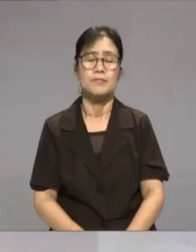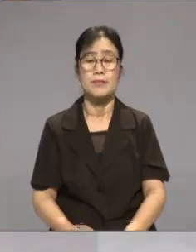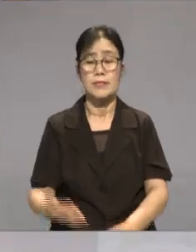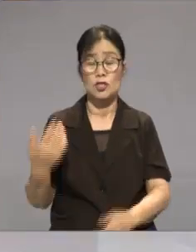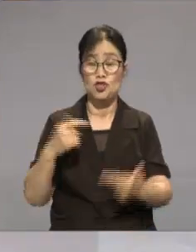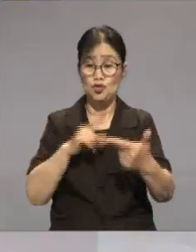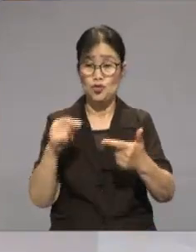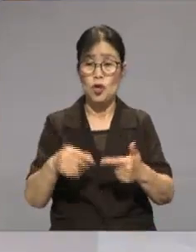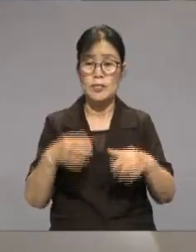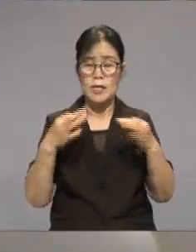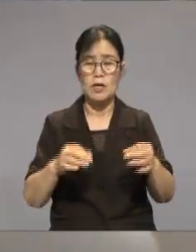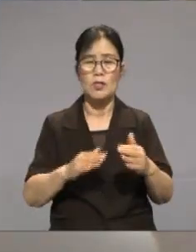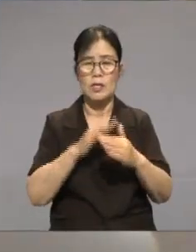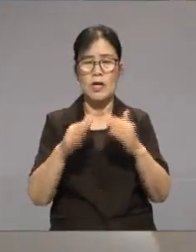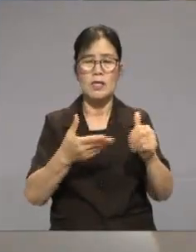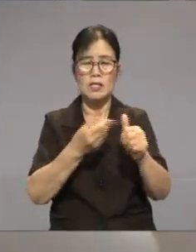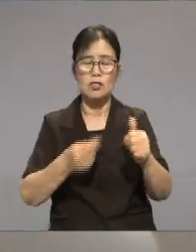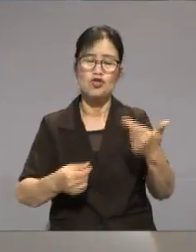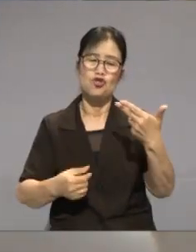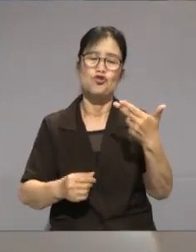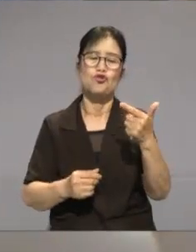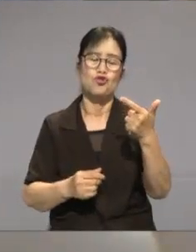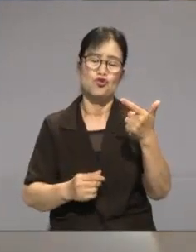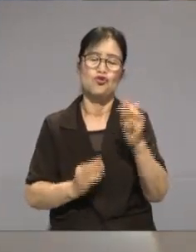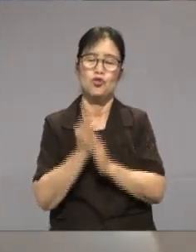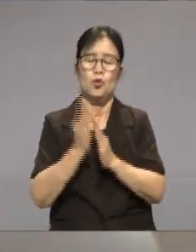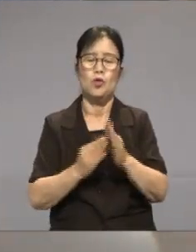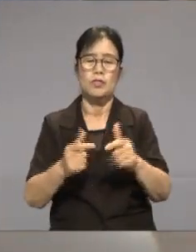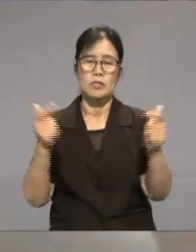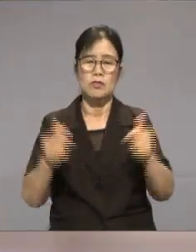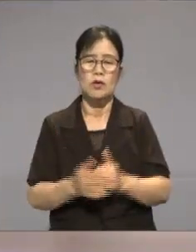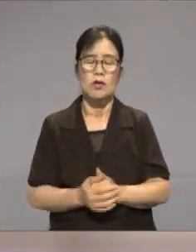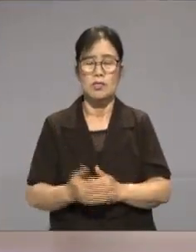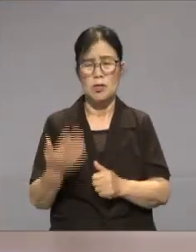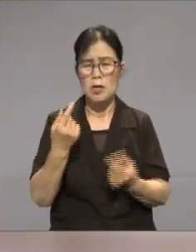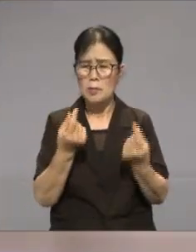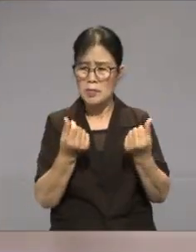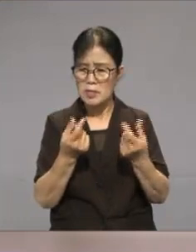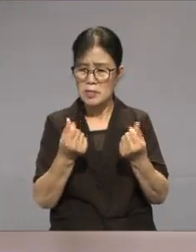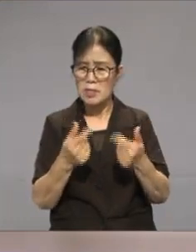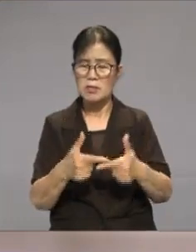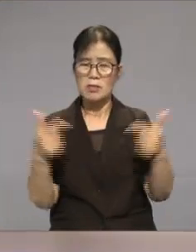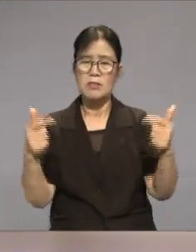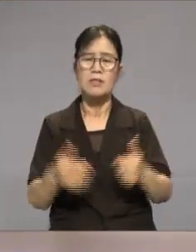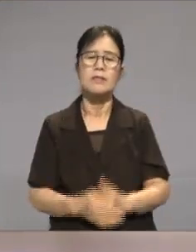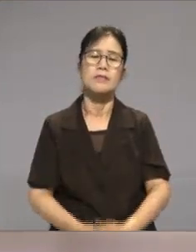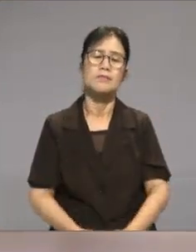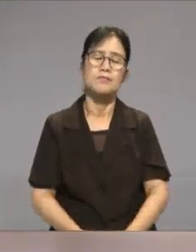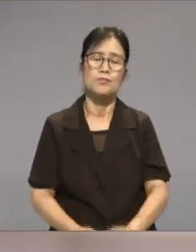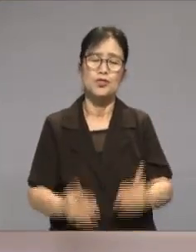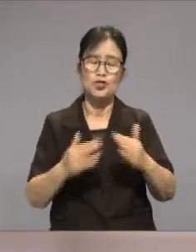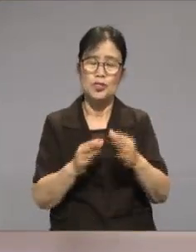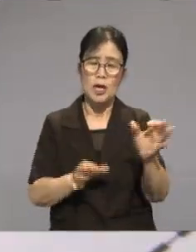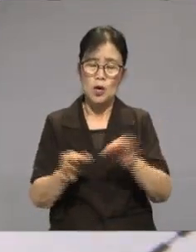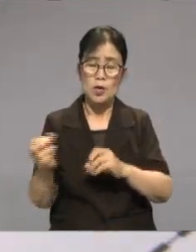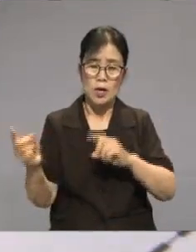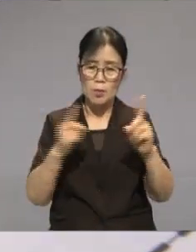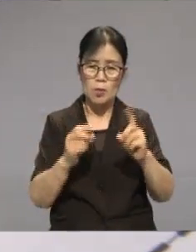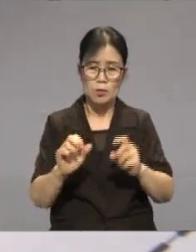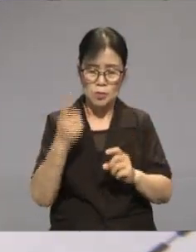지난달 은행권의 가계대출은 6조 원 증가했습니다. 전월과 유사한 증가세를 기록한 것인데 주택 거래 회복에